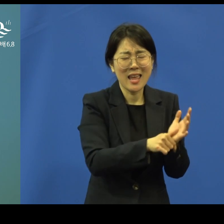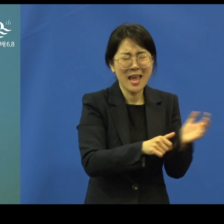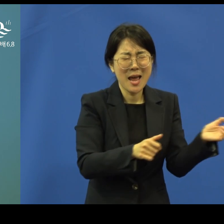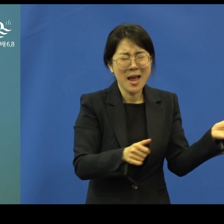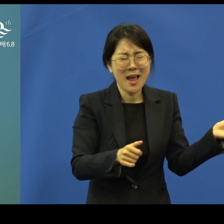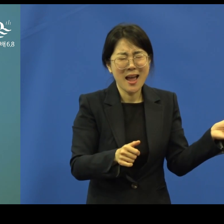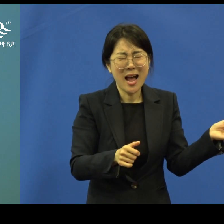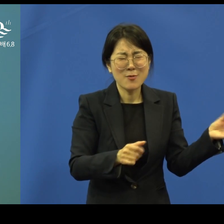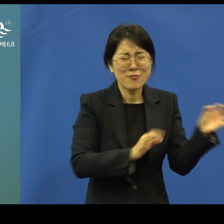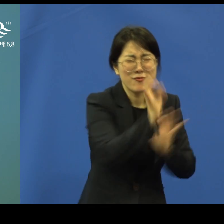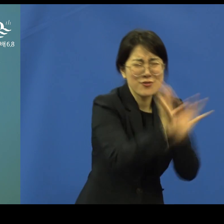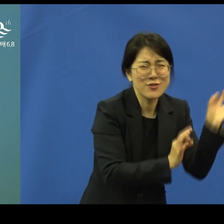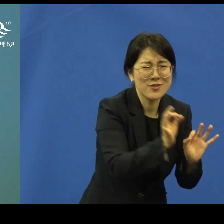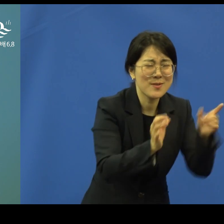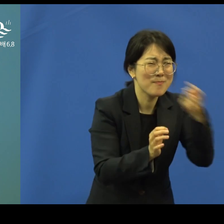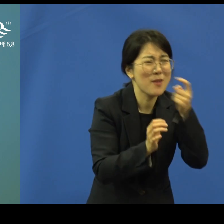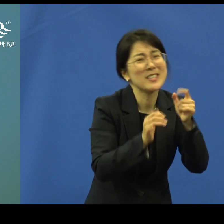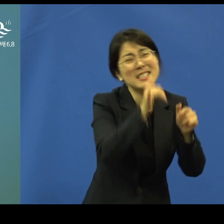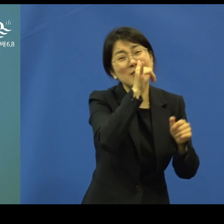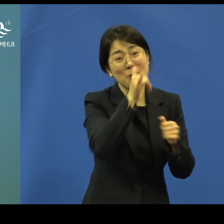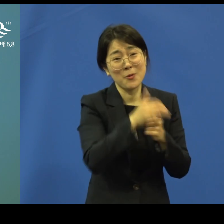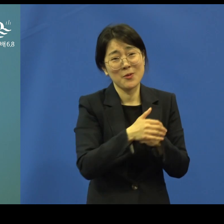사랑이 식을 때도 있습니다.